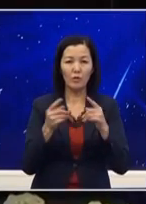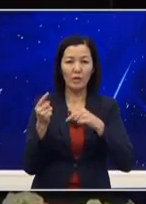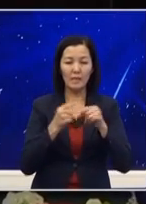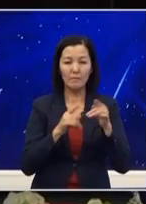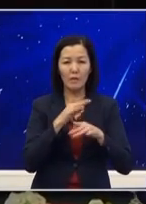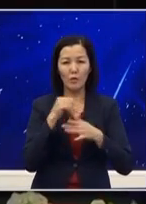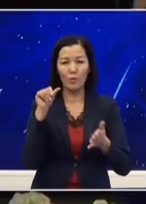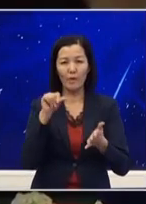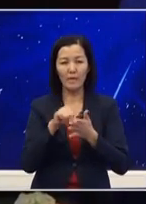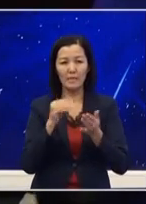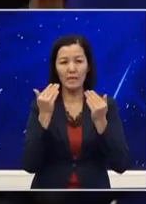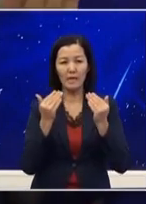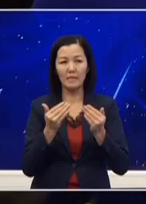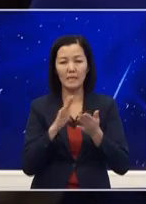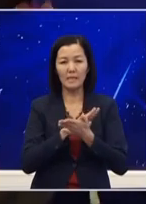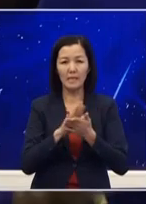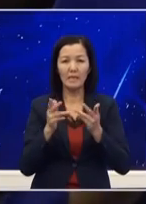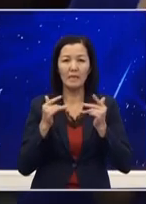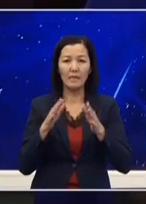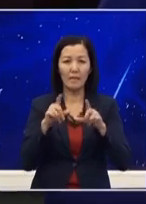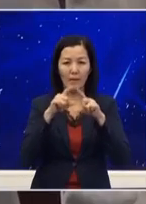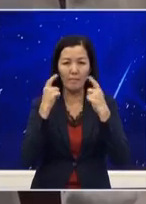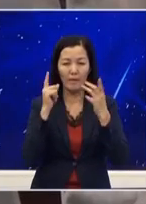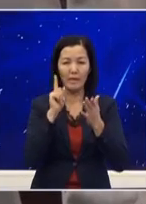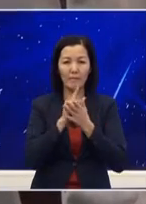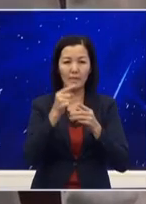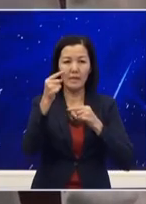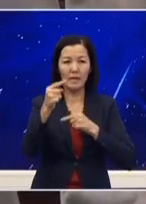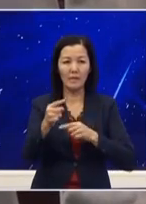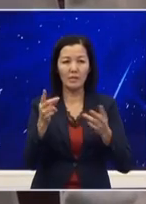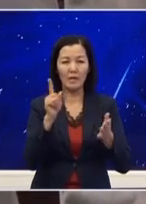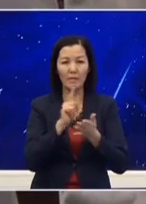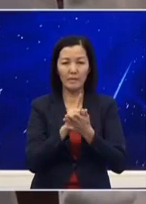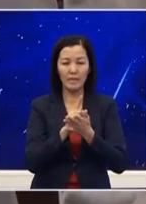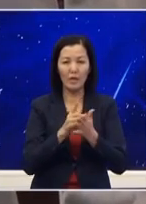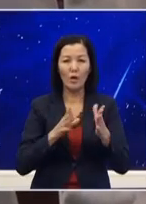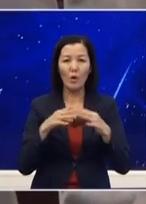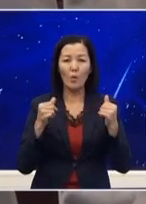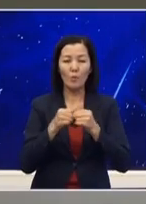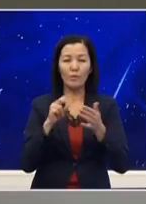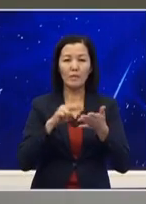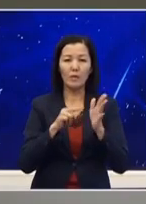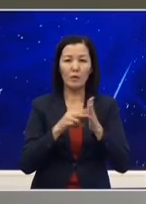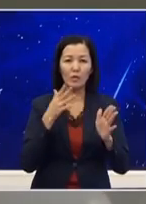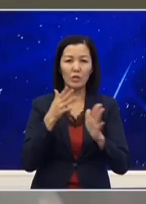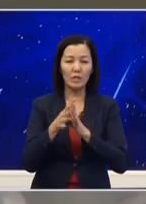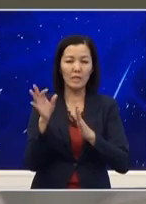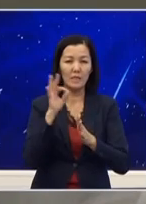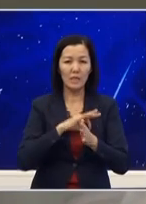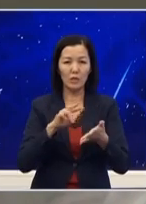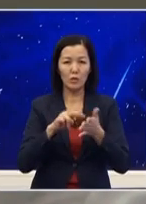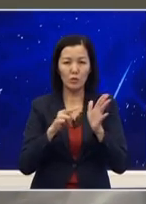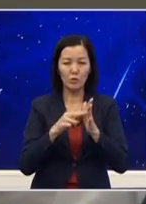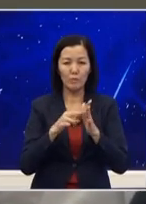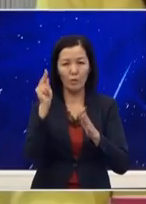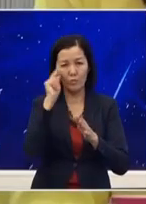қатысты. Пандемия тұсында санитарлық талаппен бетперде киіп, ара қашықтықты сақтады. Отбасылық бюджетті кіріс пен шығысты жоспарлау